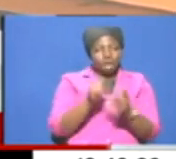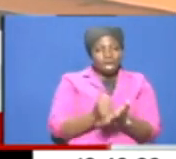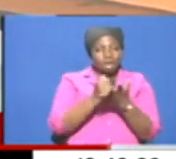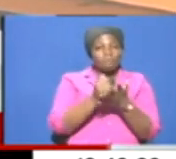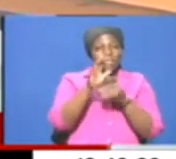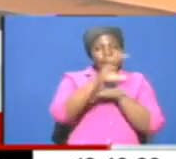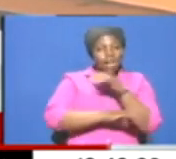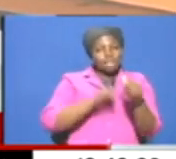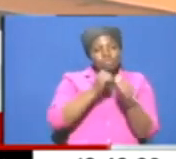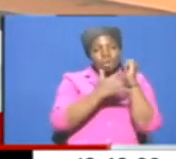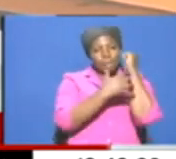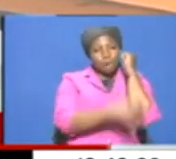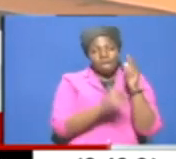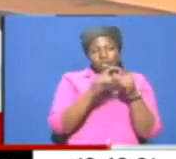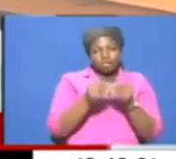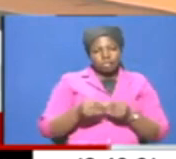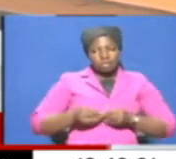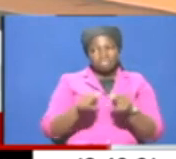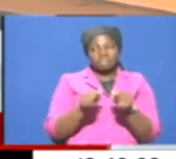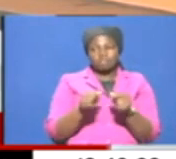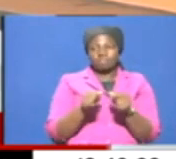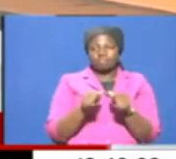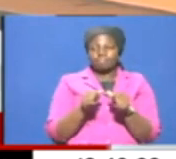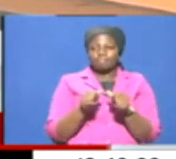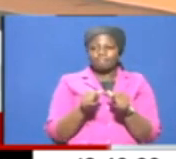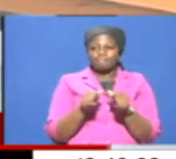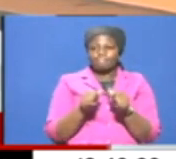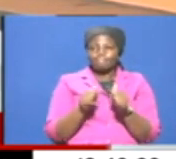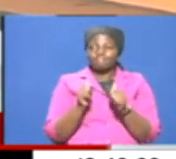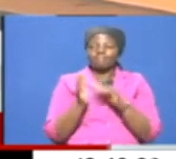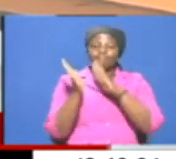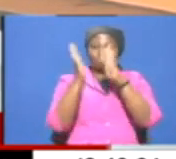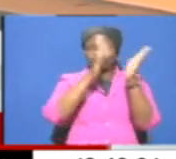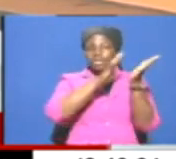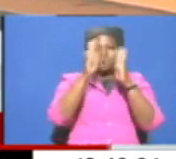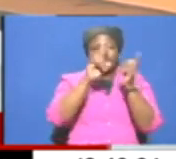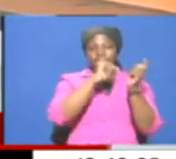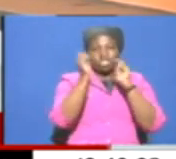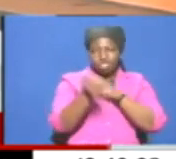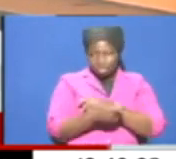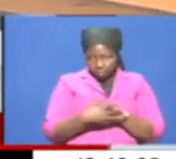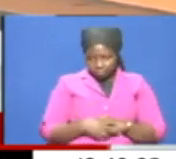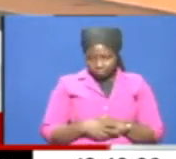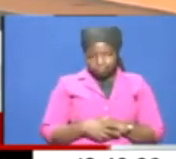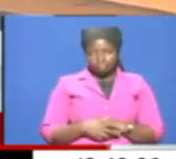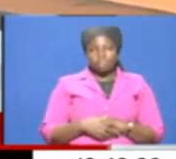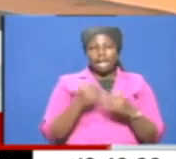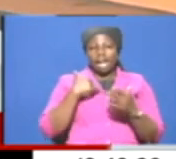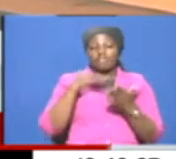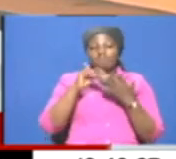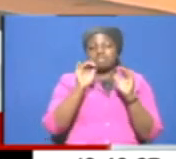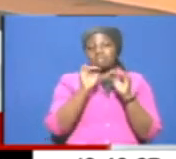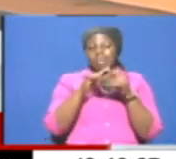hayajiwezi kupambana na athari ama kupambana ama kukabiliana na mabadiliko ya tabia nchi. Mtazamaji, mimi sina la ziada ila